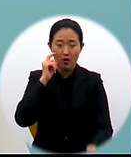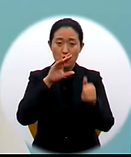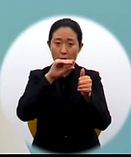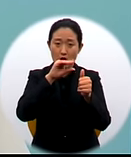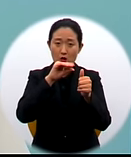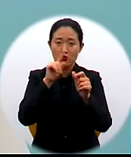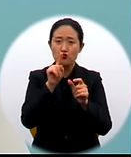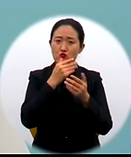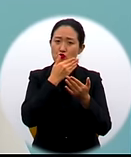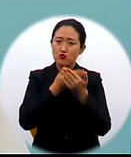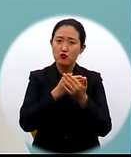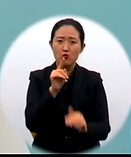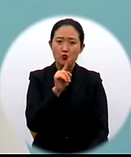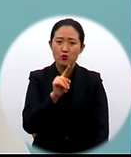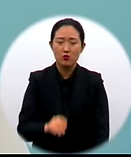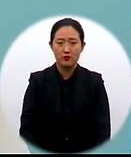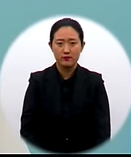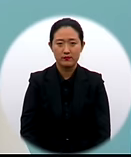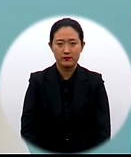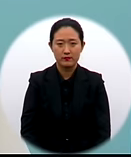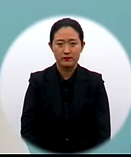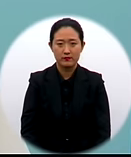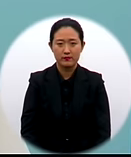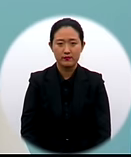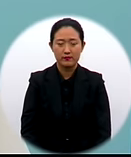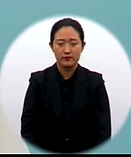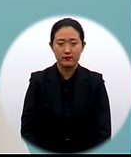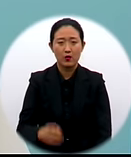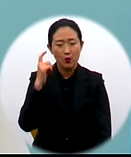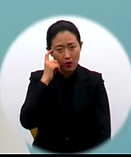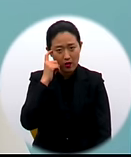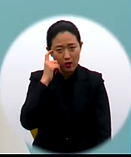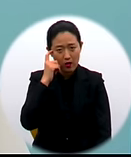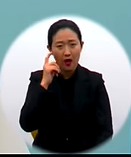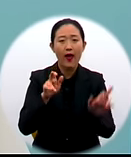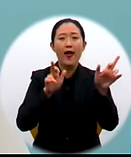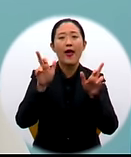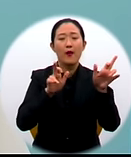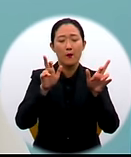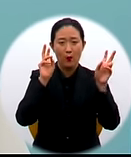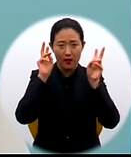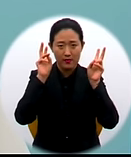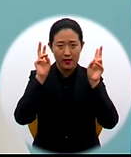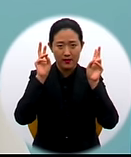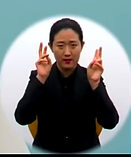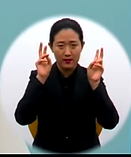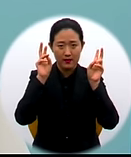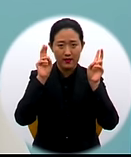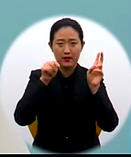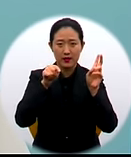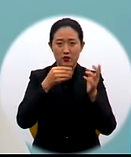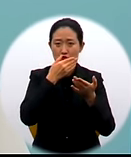촬영이 뭐가 중요하지? 근데 신입을 뽑는데 우대 조건에 동영상 편집이 있는 거예요. 왜냐? 게임 회사들이 우리 회사의 어떤